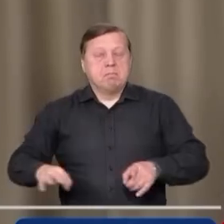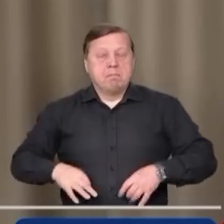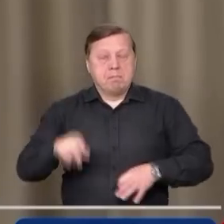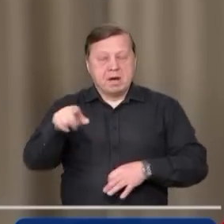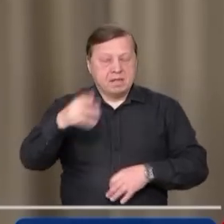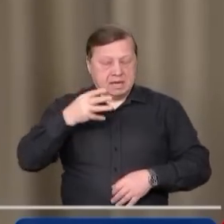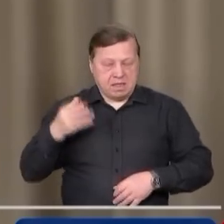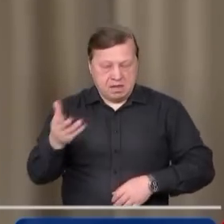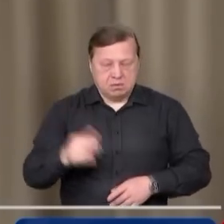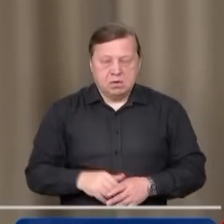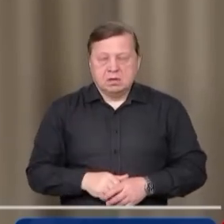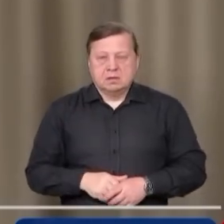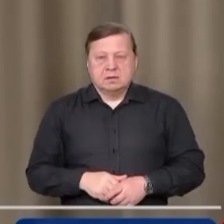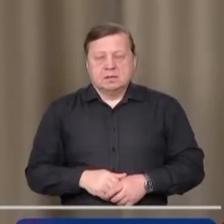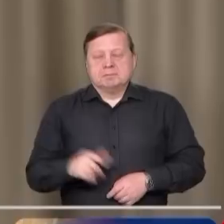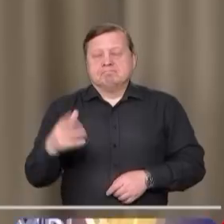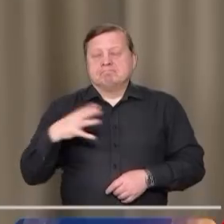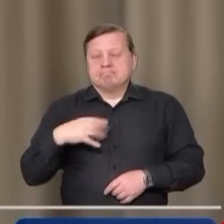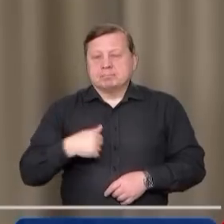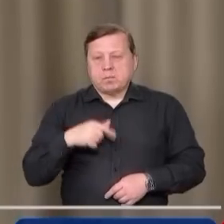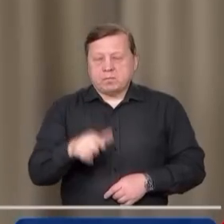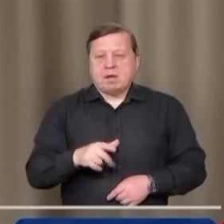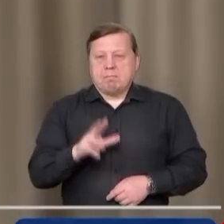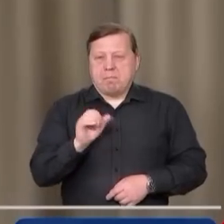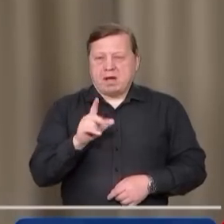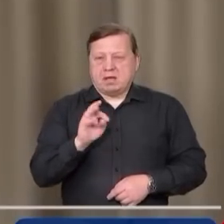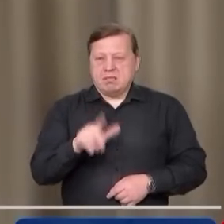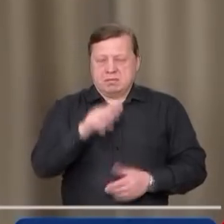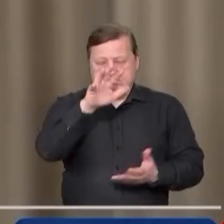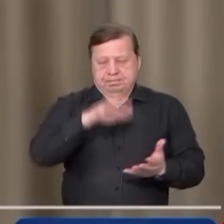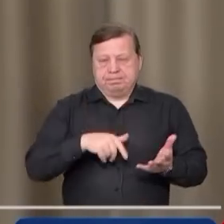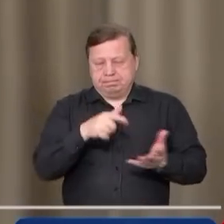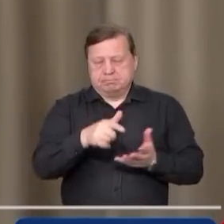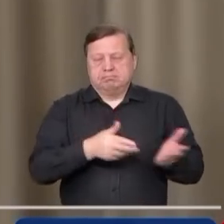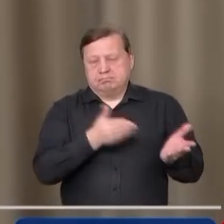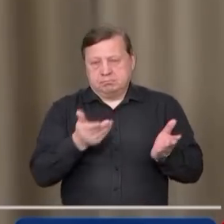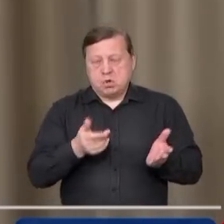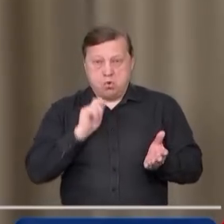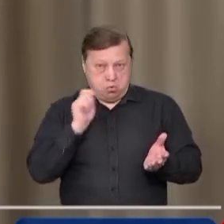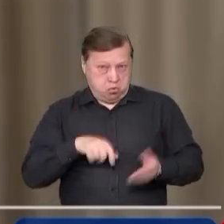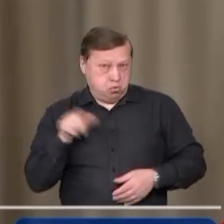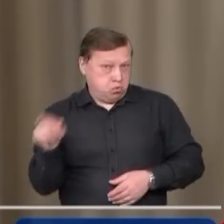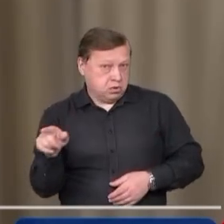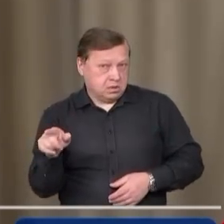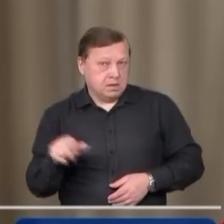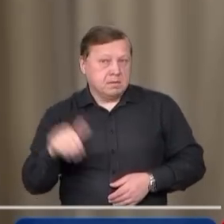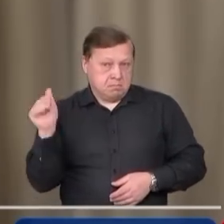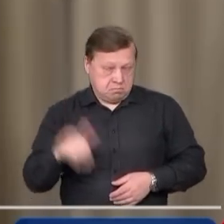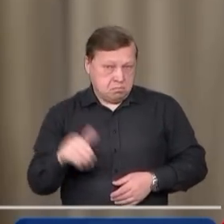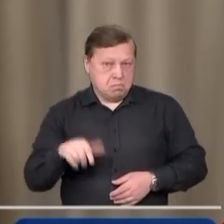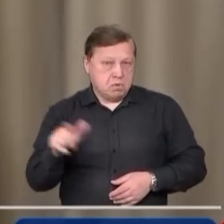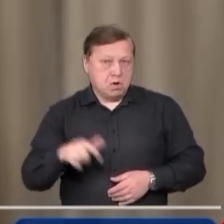biorąc pod uwagę analizę tego pakietu, czy jest możliwe, że Ukraina wyprowadzi tutaj spójną